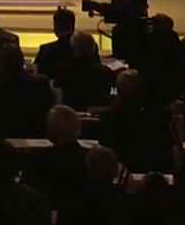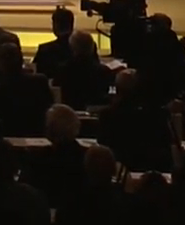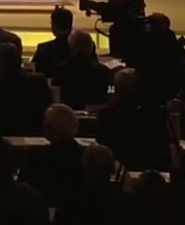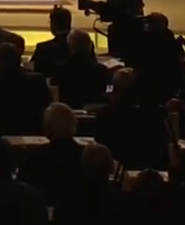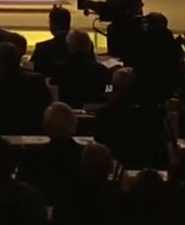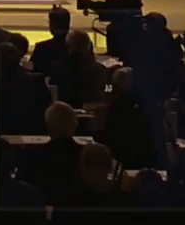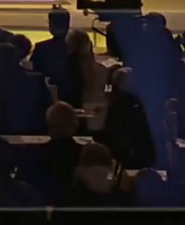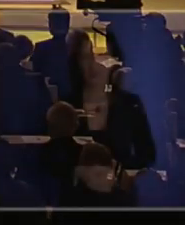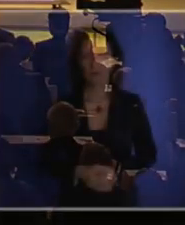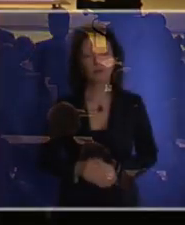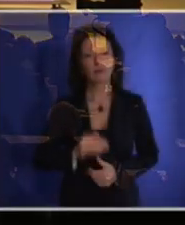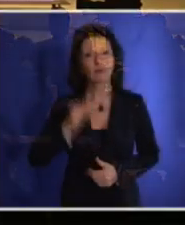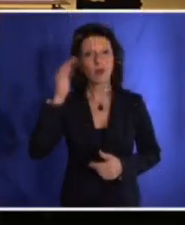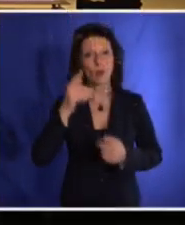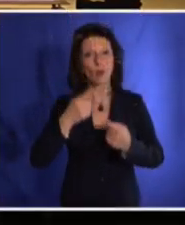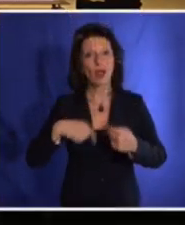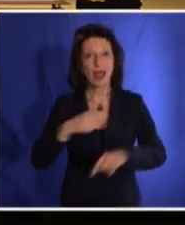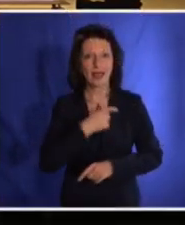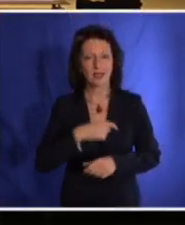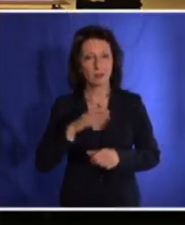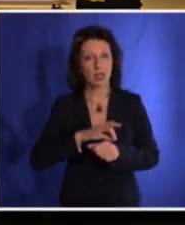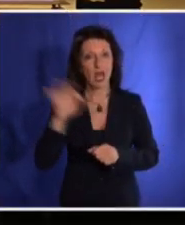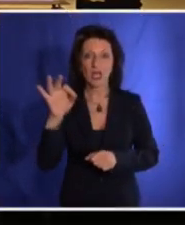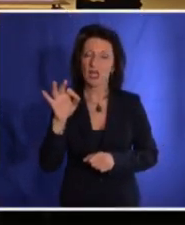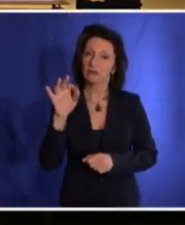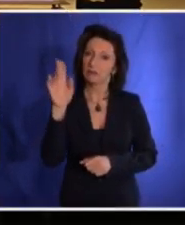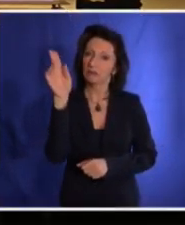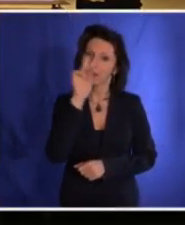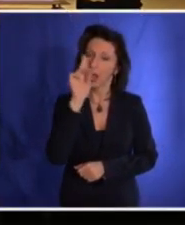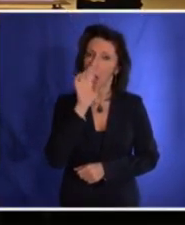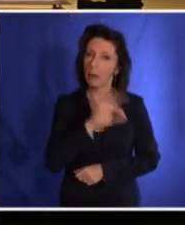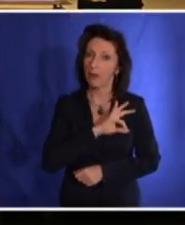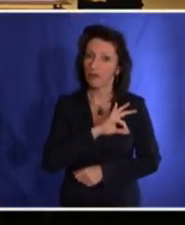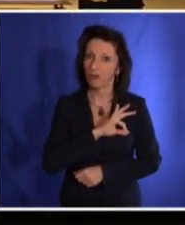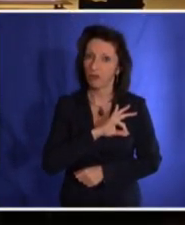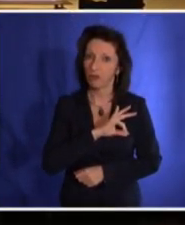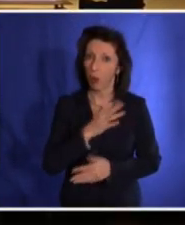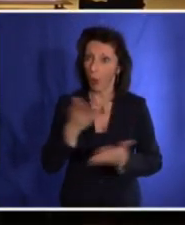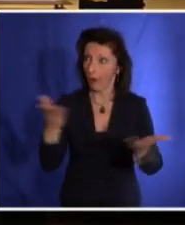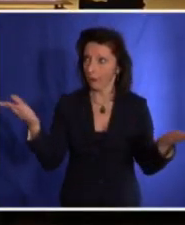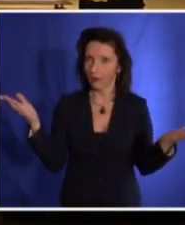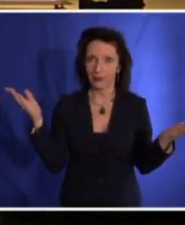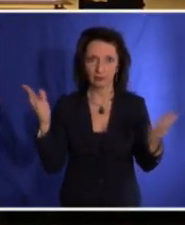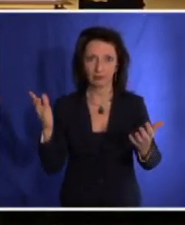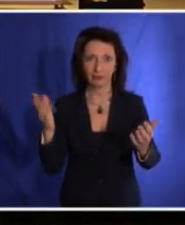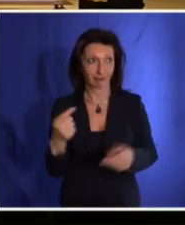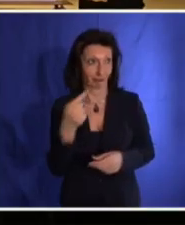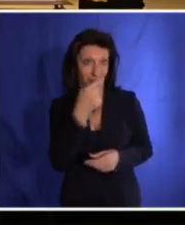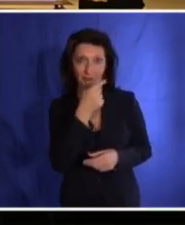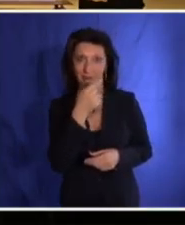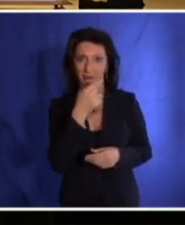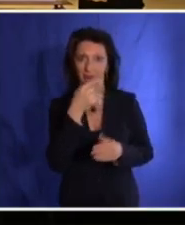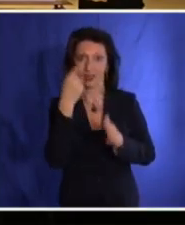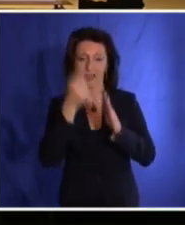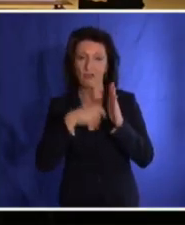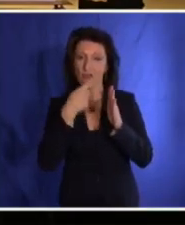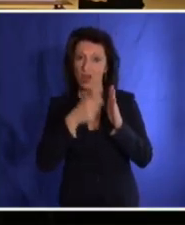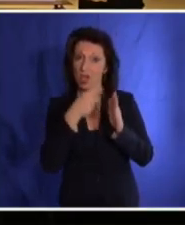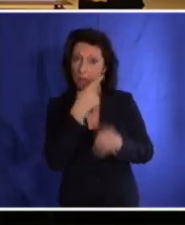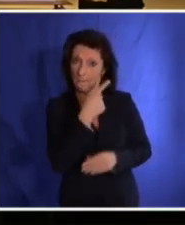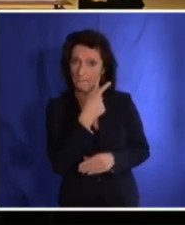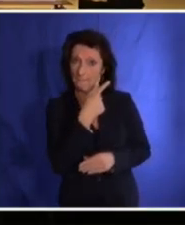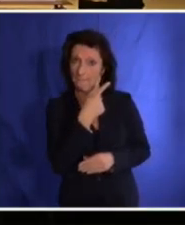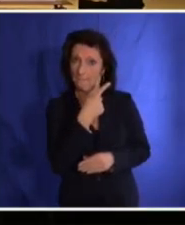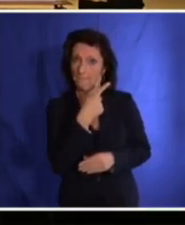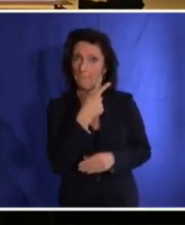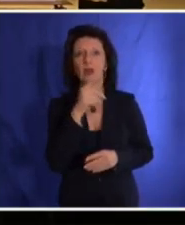Hoher Landesparteitag, liebe Freundinnen und Freunde, hinter mir ist ein Film, der Land und